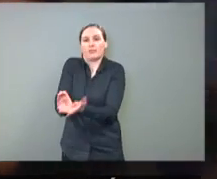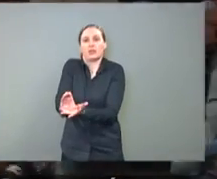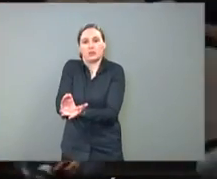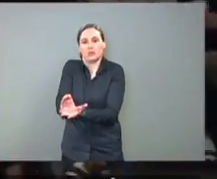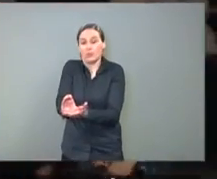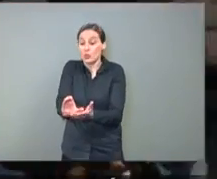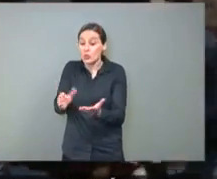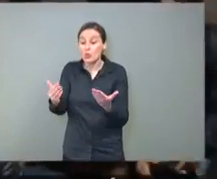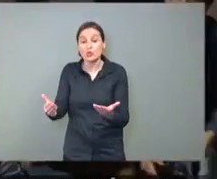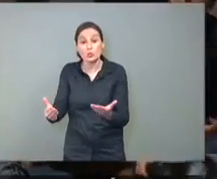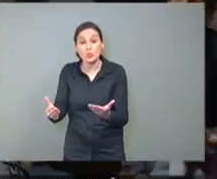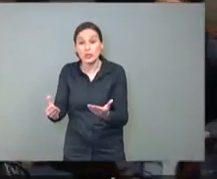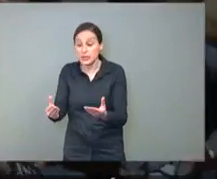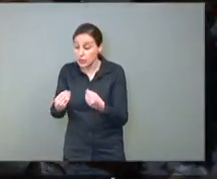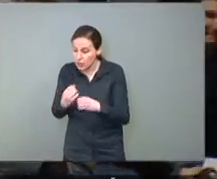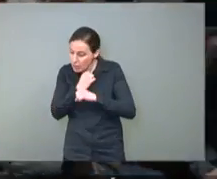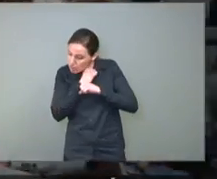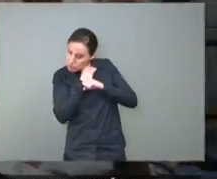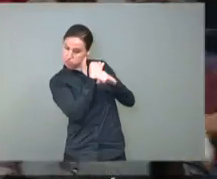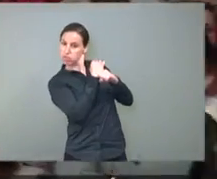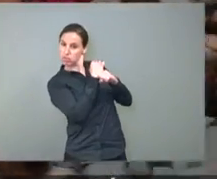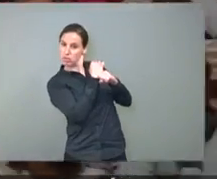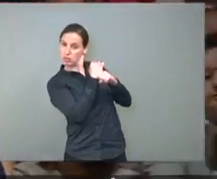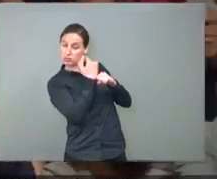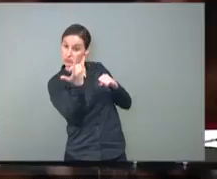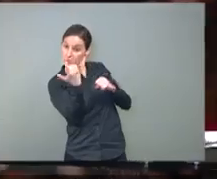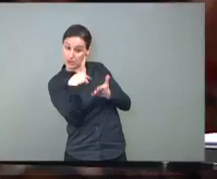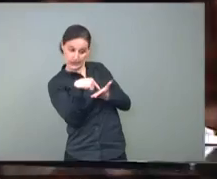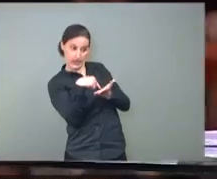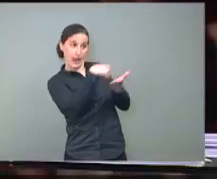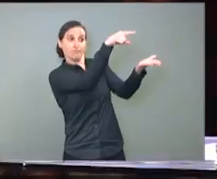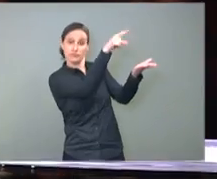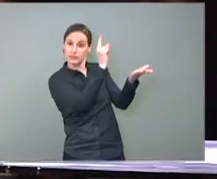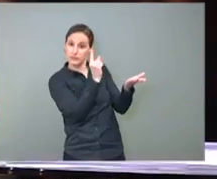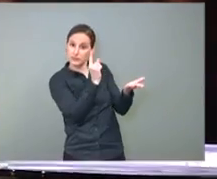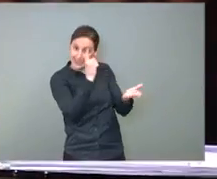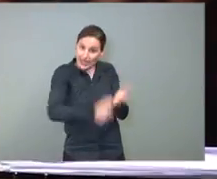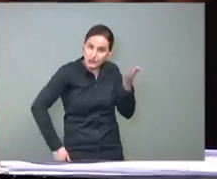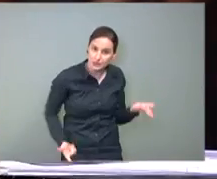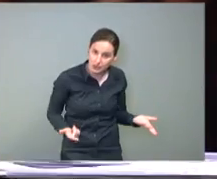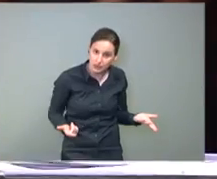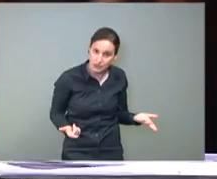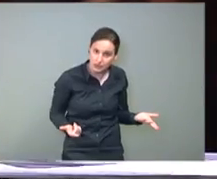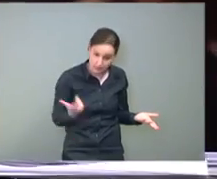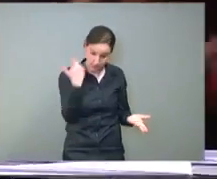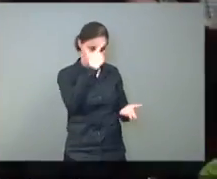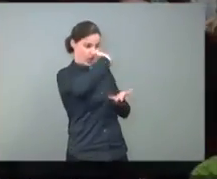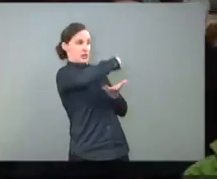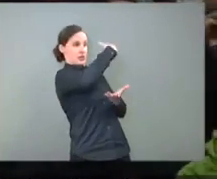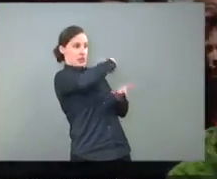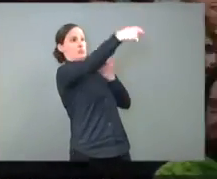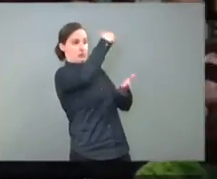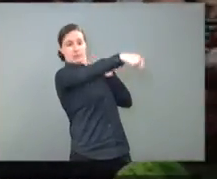tributaire, il prend un tribut. Ils vous taxent, ils vous rançonnent. Et ça vous donne